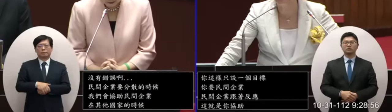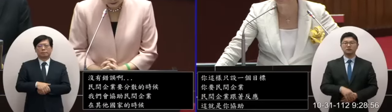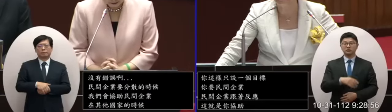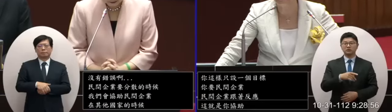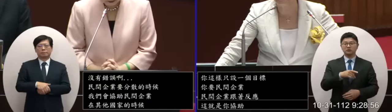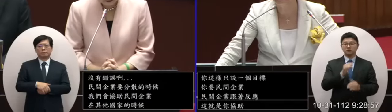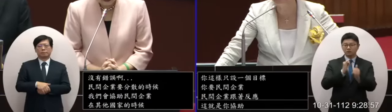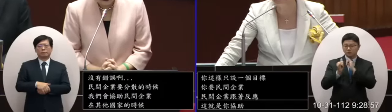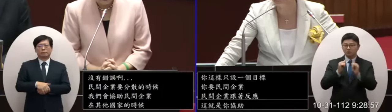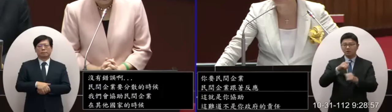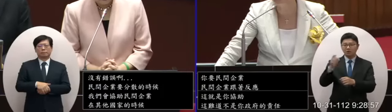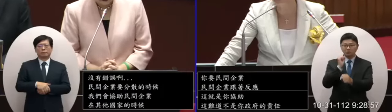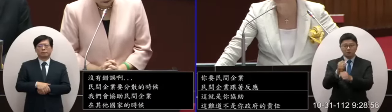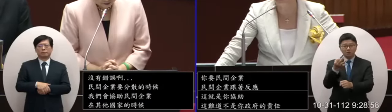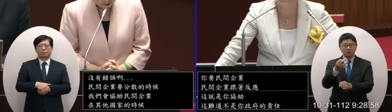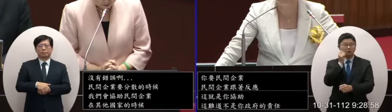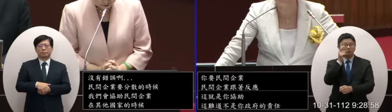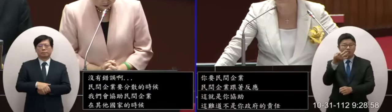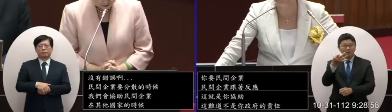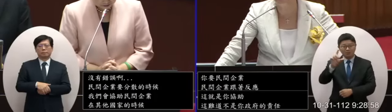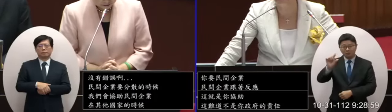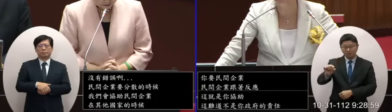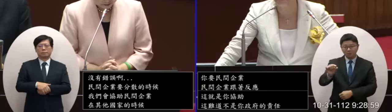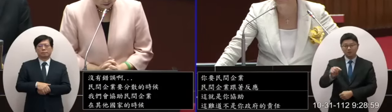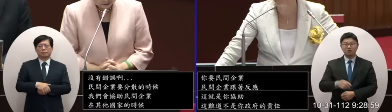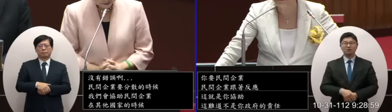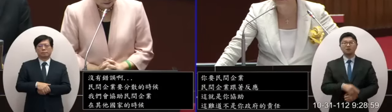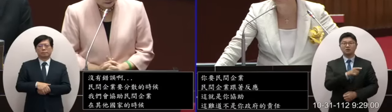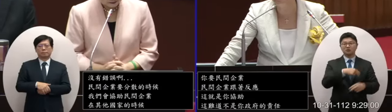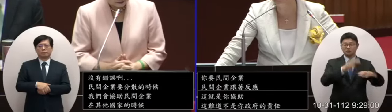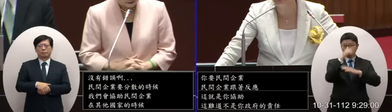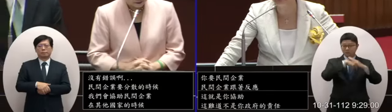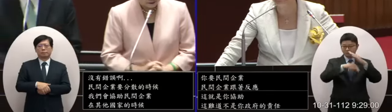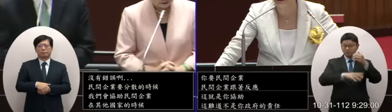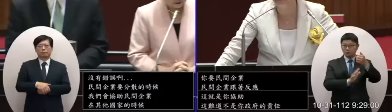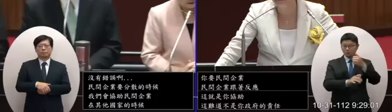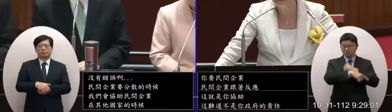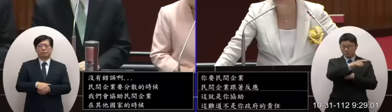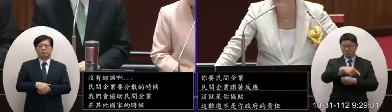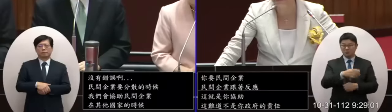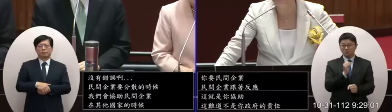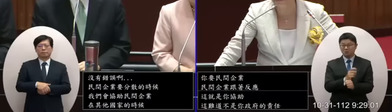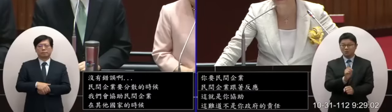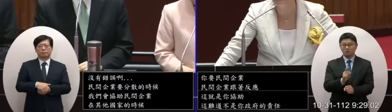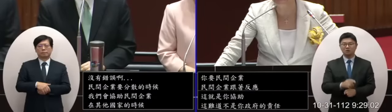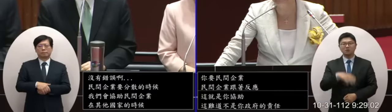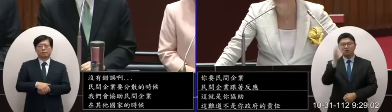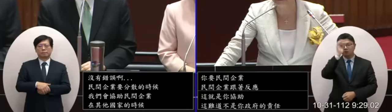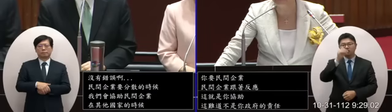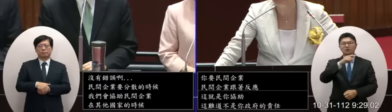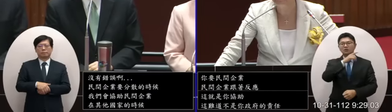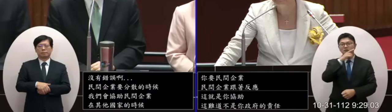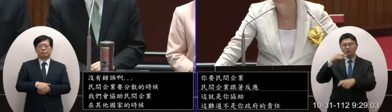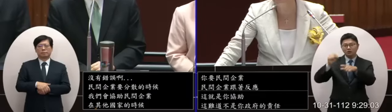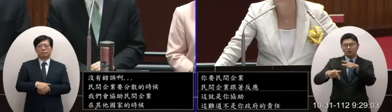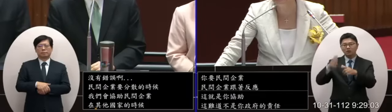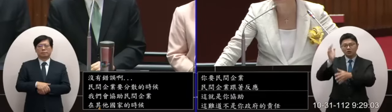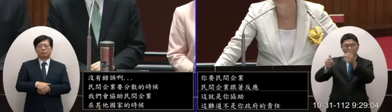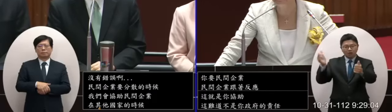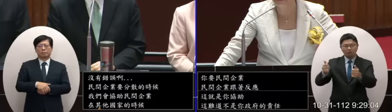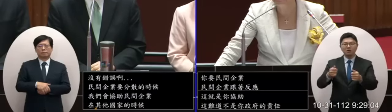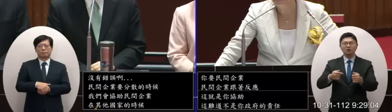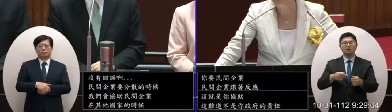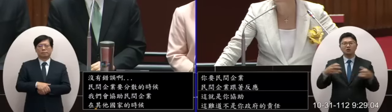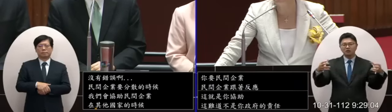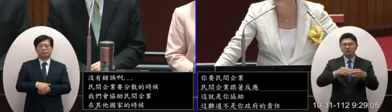低薪的问题，你知道院长他们你的这个内阁阁员是要怎么样处理吗？找企业家喝咖啡，你可以